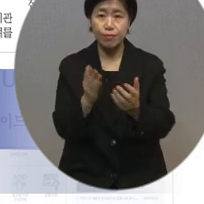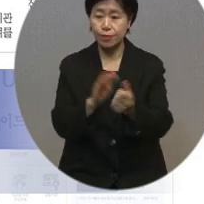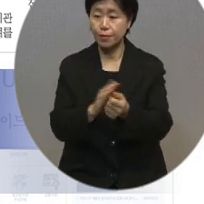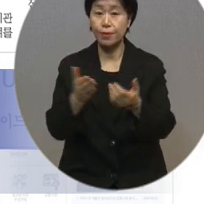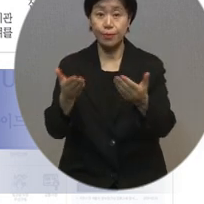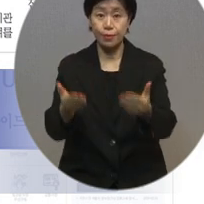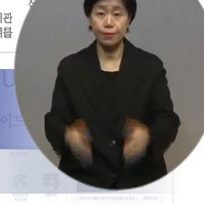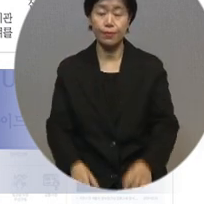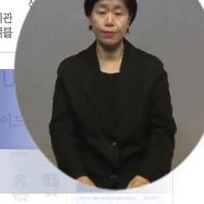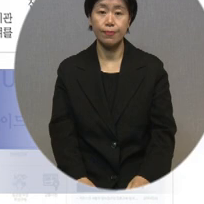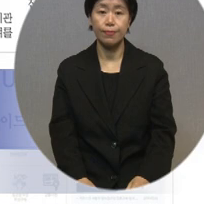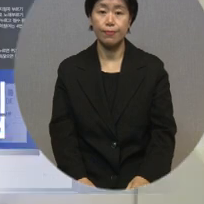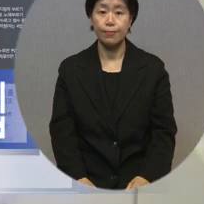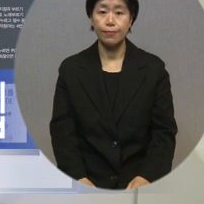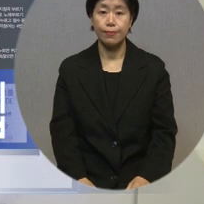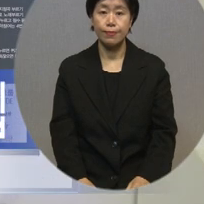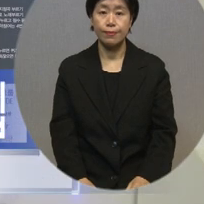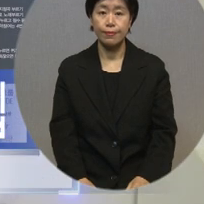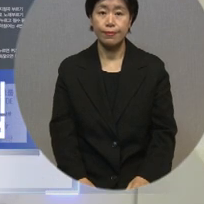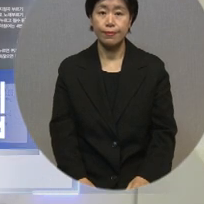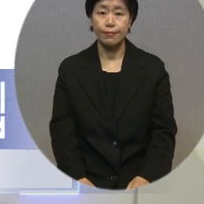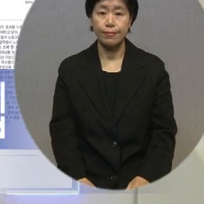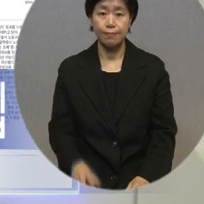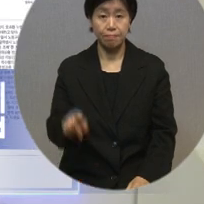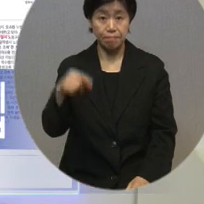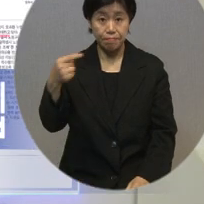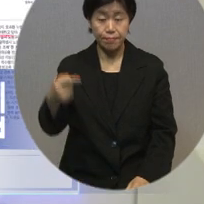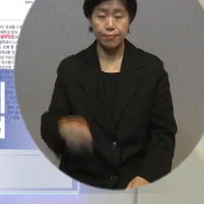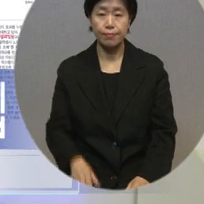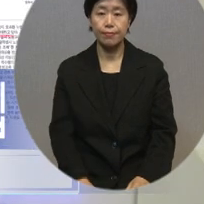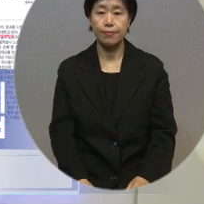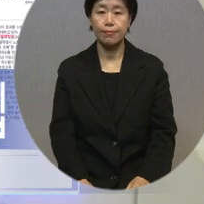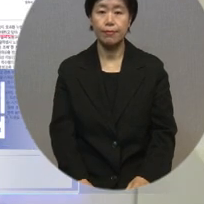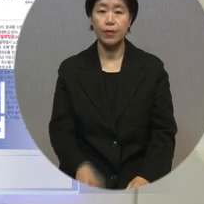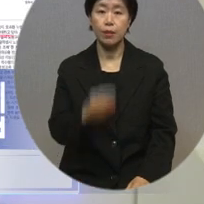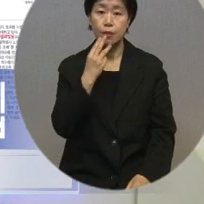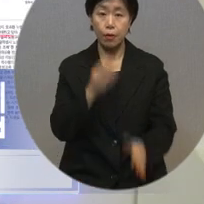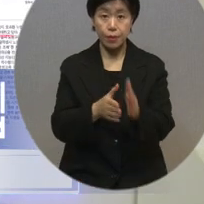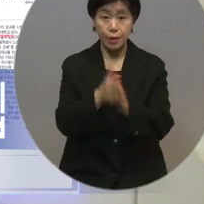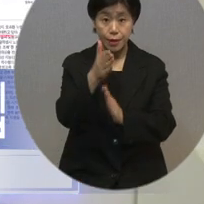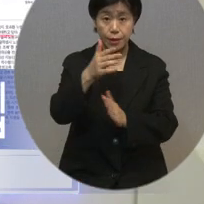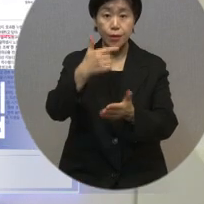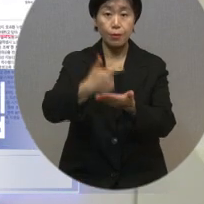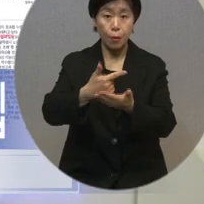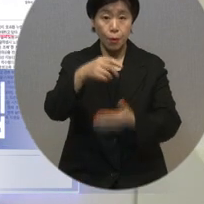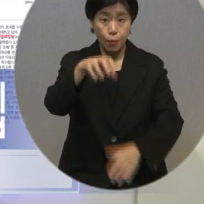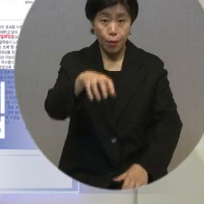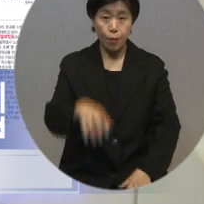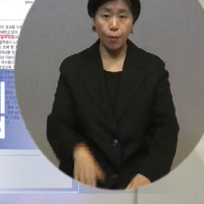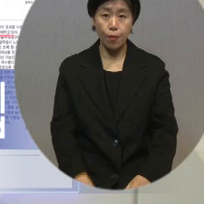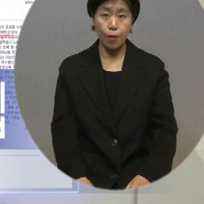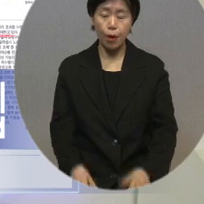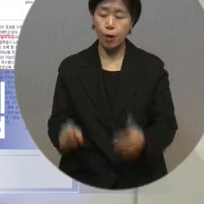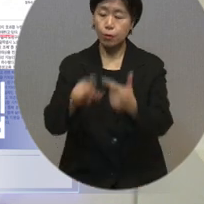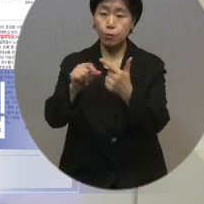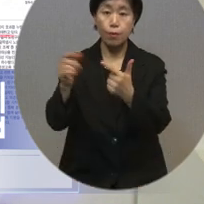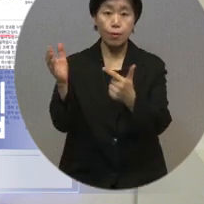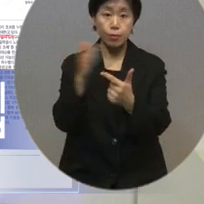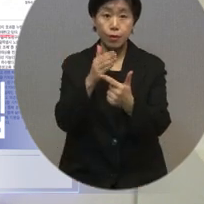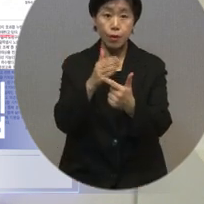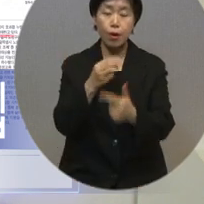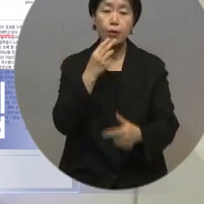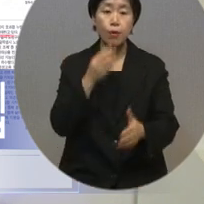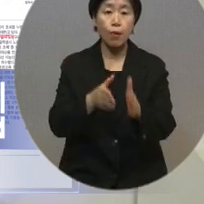수 있습니다 다음은 면입니다 아 서울시 노원구가 오는 6월부터 서울시